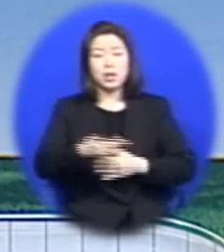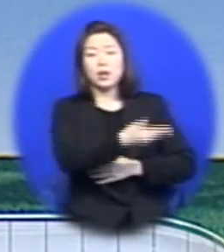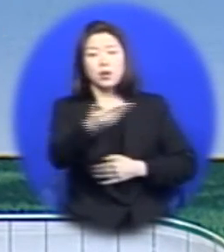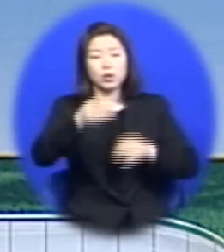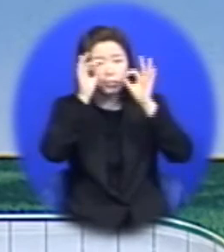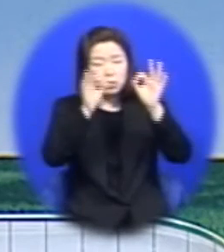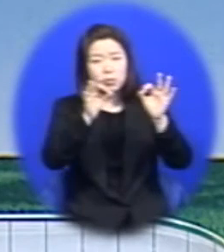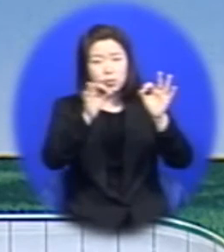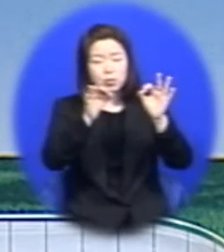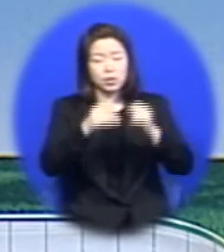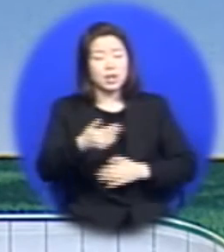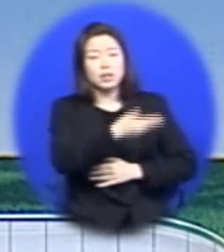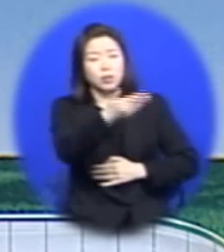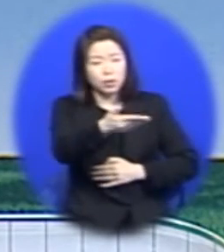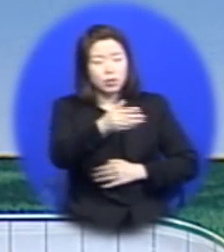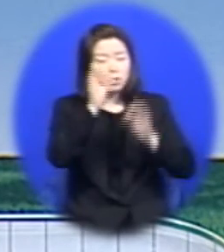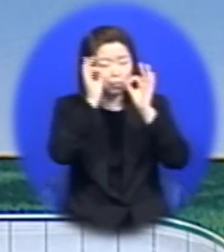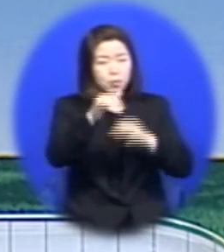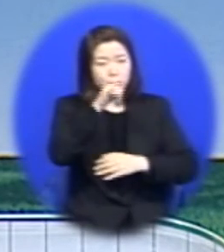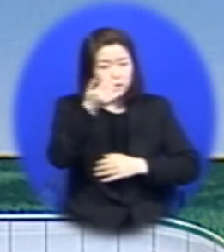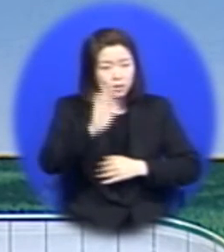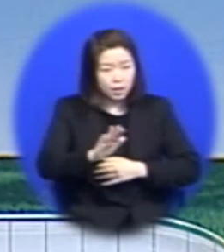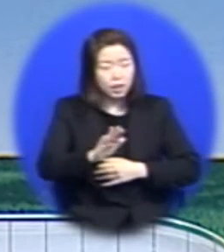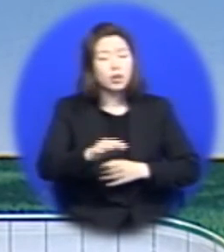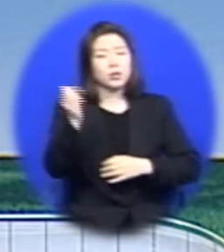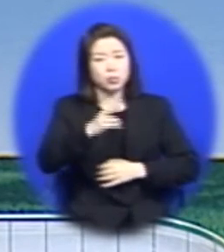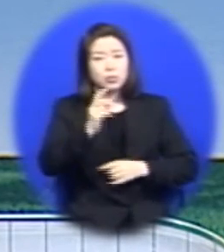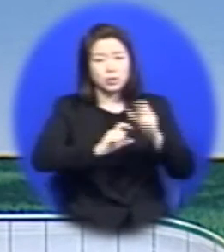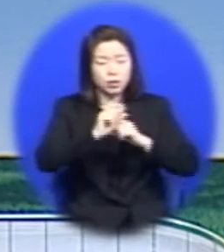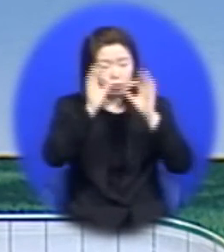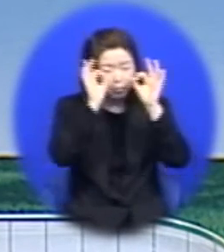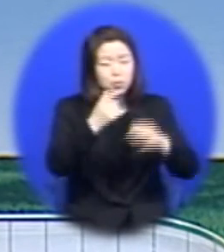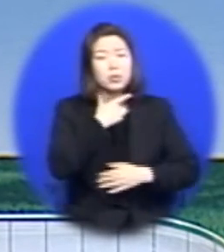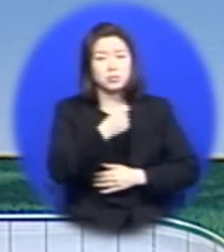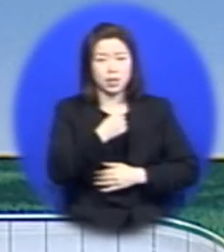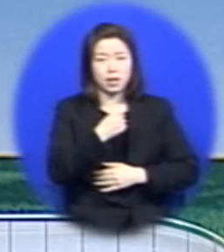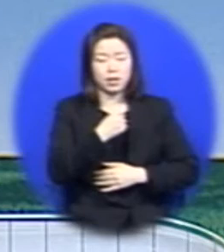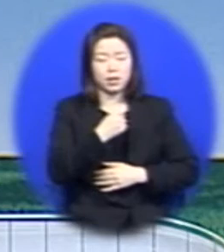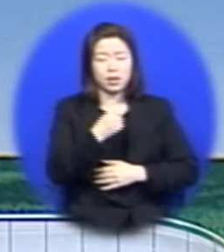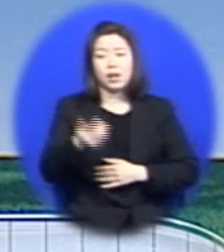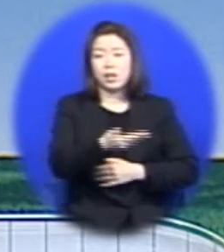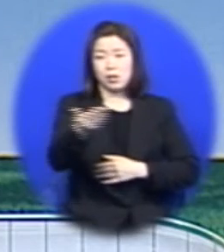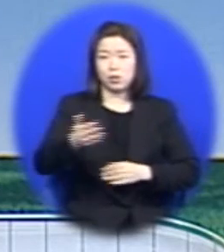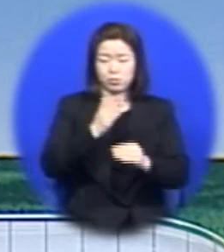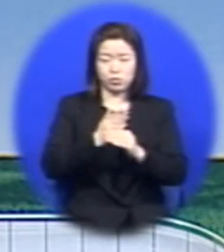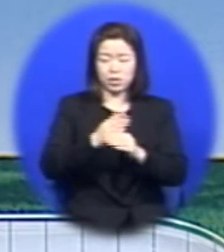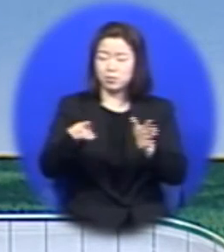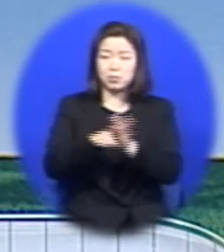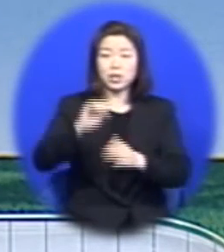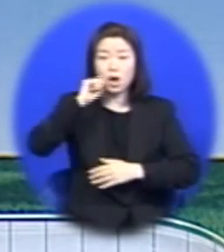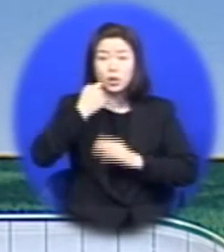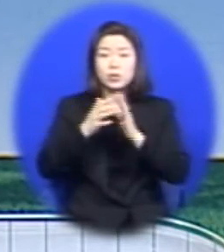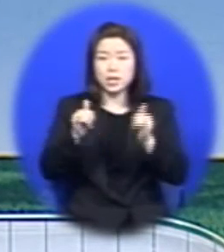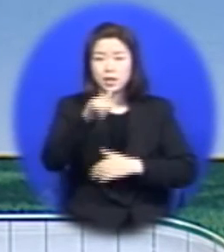너를 보고 있는데 너를 보고 싶다. 여러분 중에는 믿어지지 않는 분이 있을 거예요.